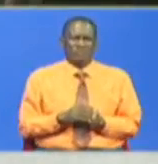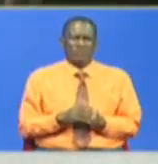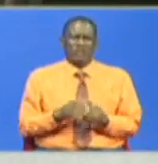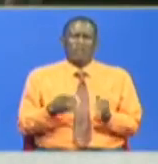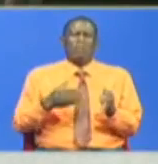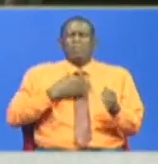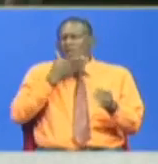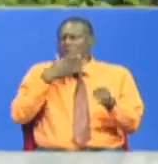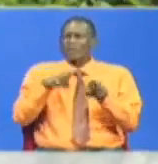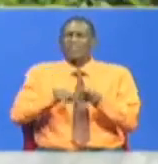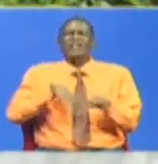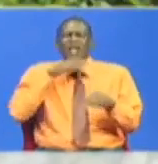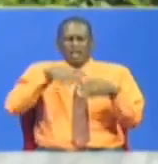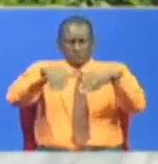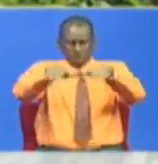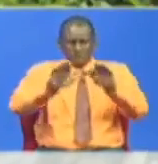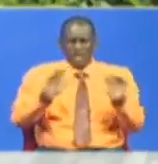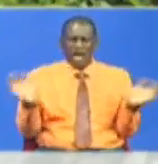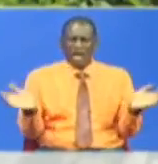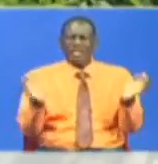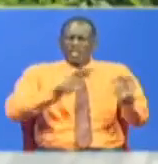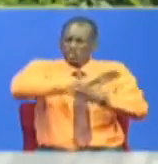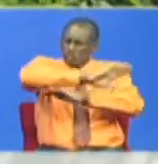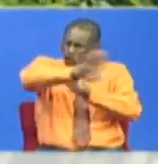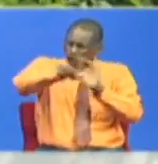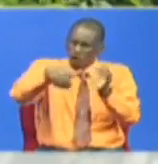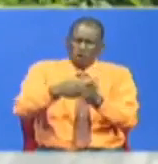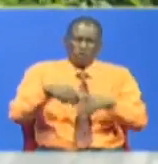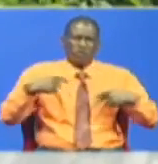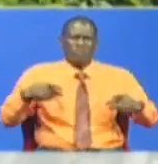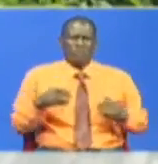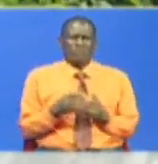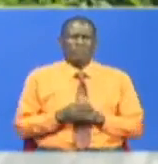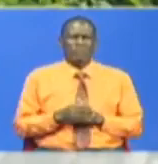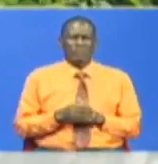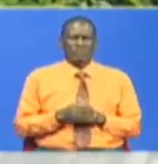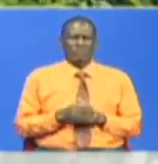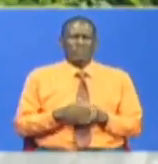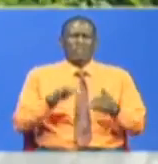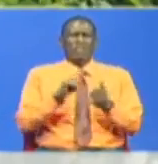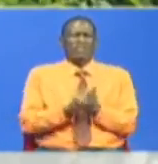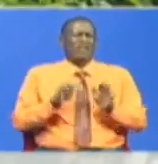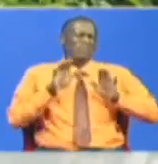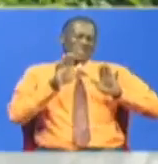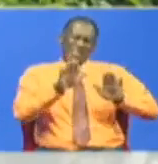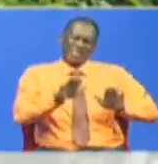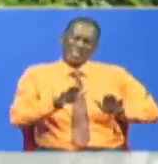Tukamzika. I want to encourage all our people that be very careful in whatever you do.